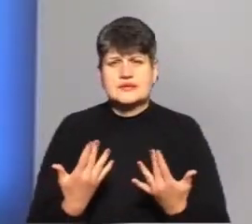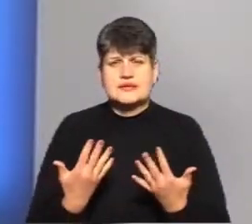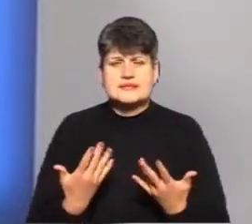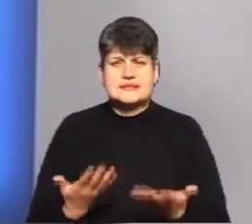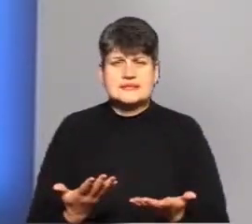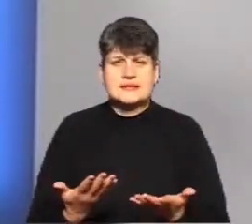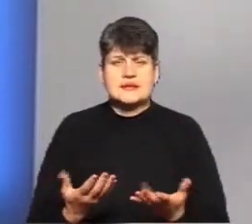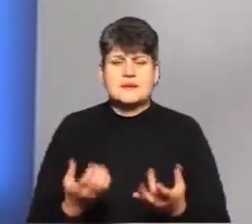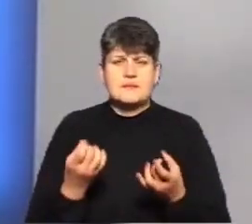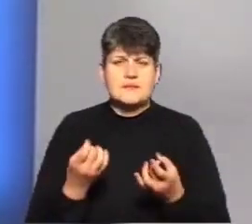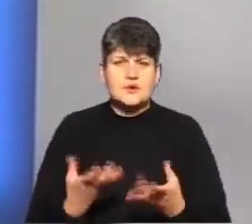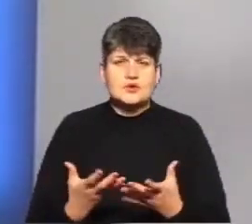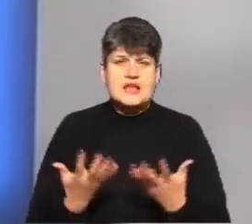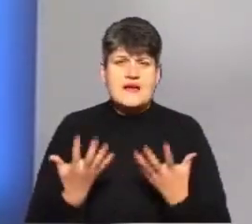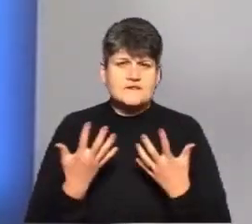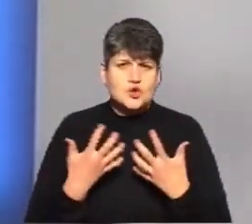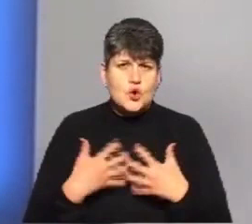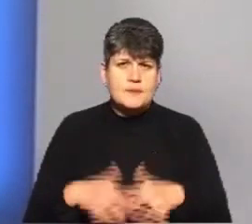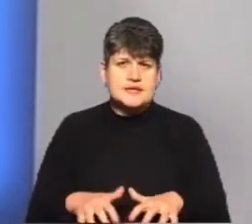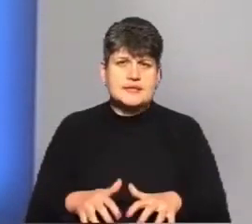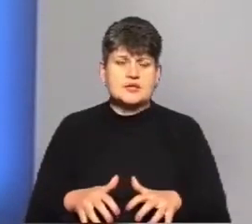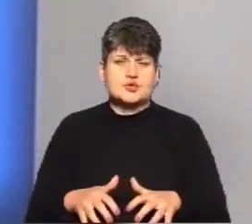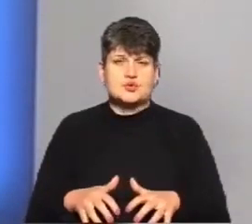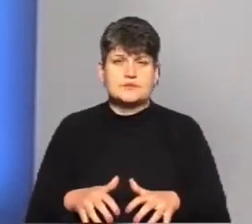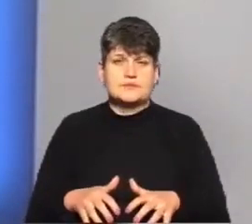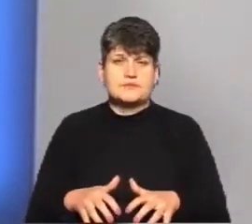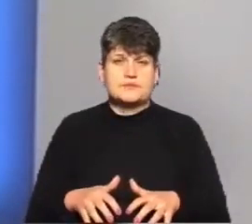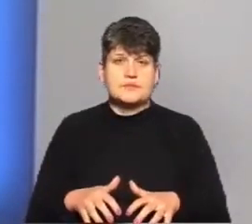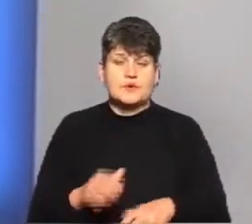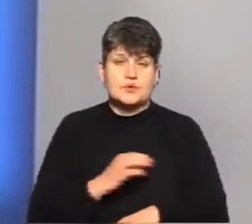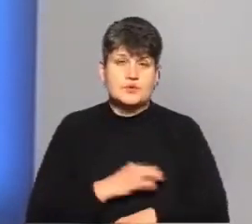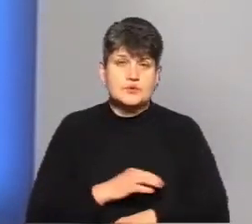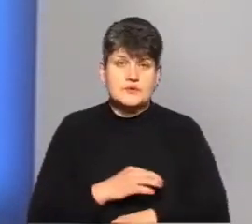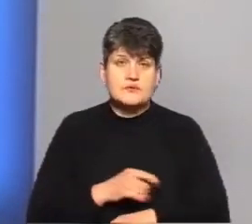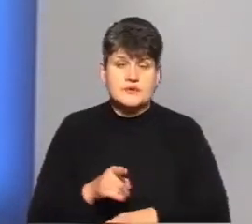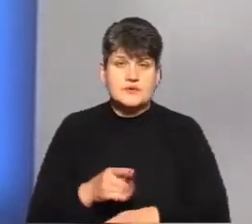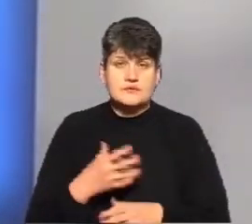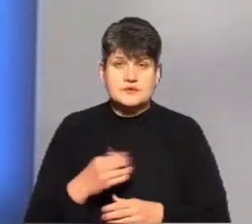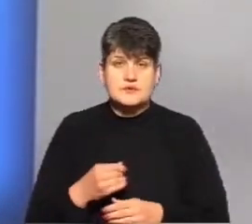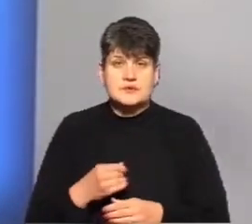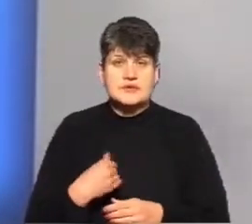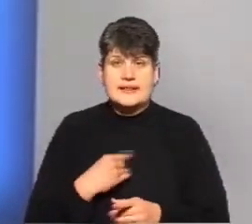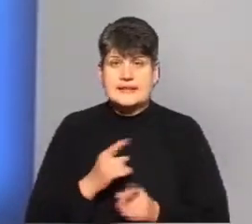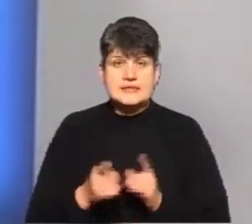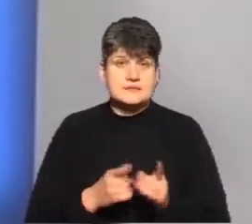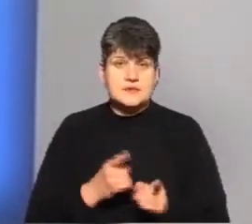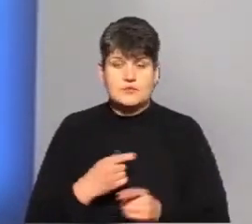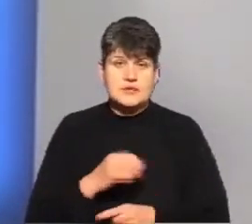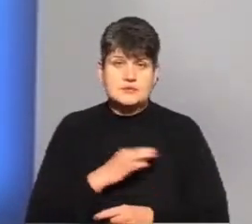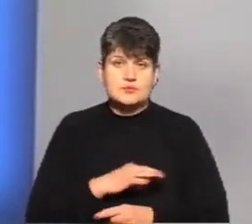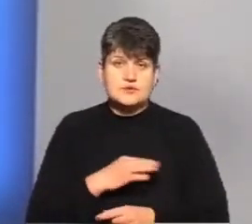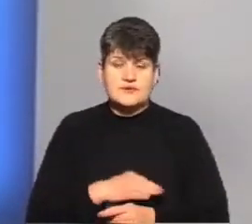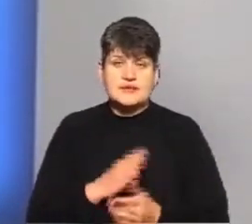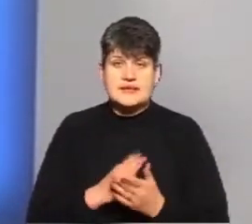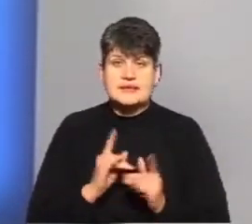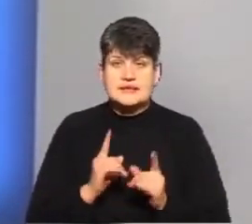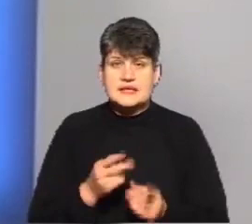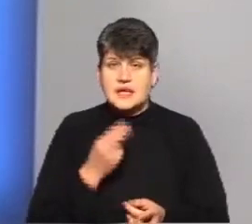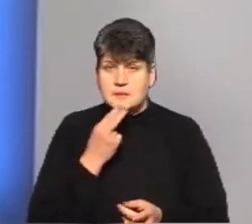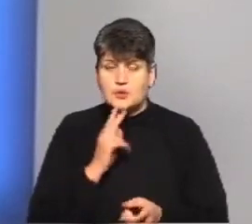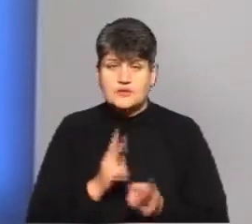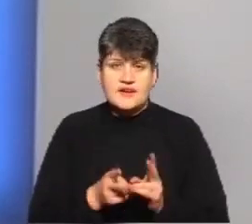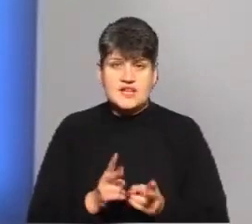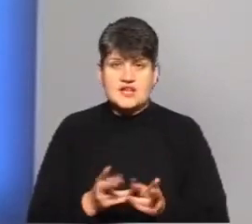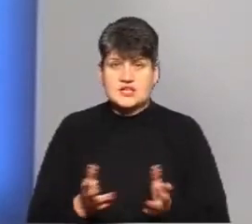настільки автоматично. Ви вже змінювали, до речі, постачальник? Я не змінювала. У мене споживання йде тільки для приготування їжі. Я